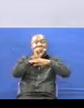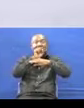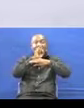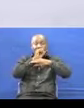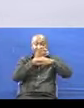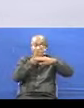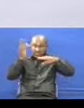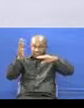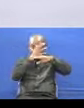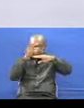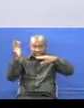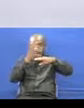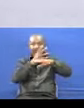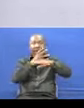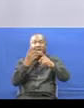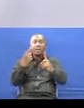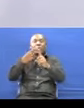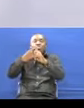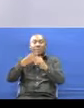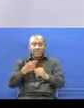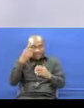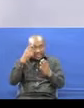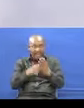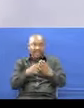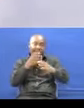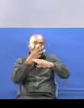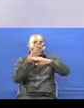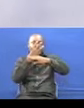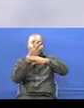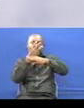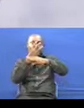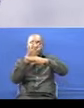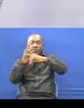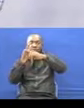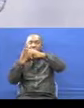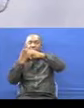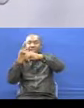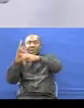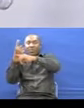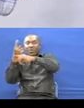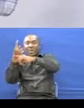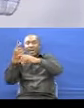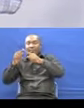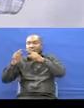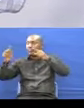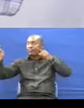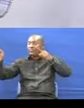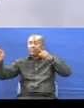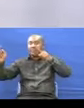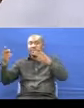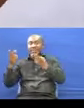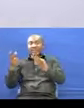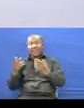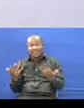unajumlisha. Sawa sawa eh? Basi tunasema hapo unaweka tu rahisi kabisa 3 ujumlishe 1. Sawa